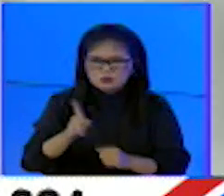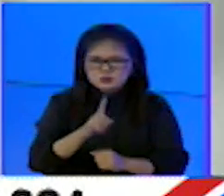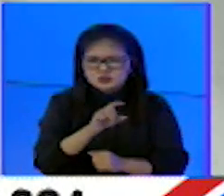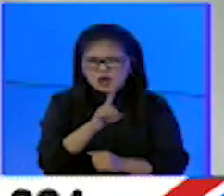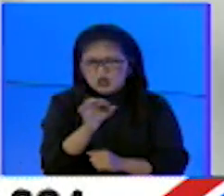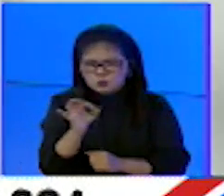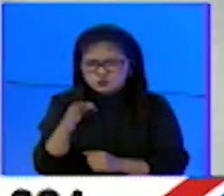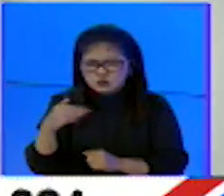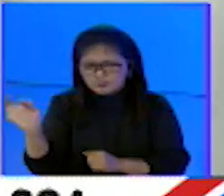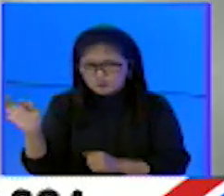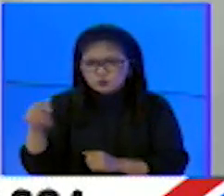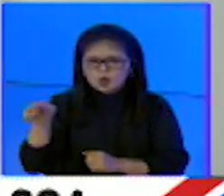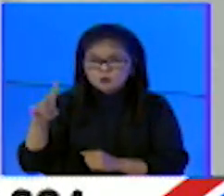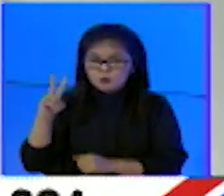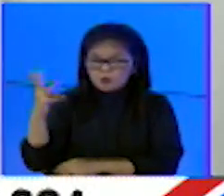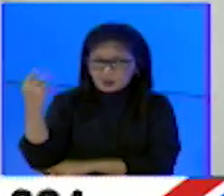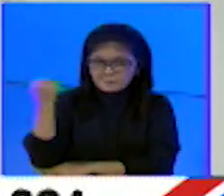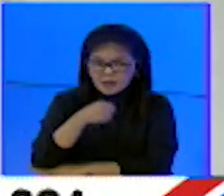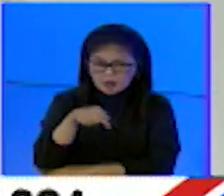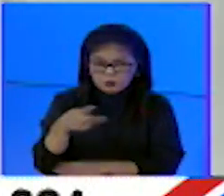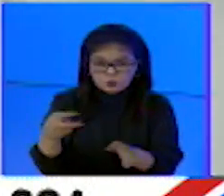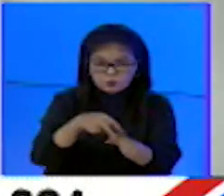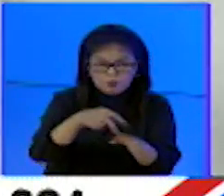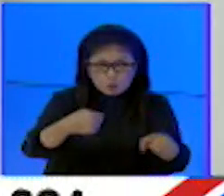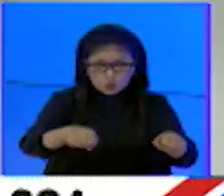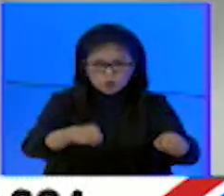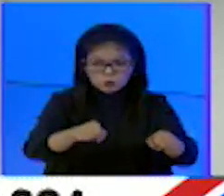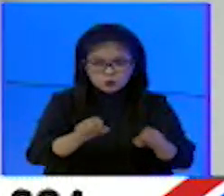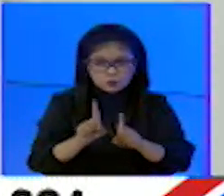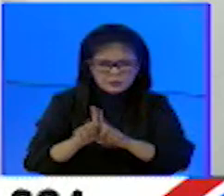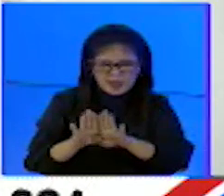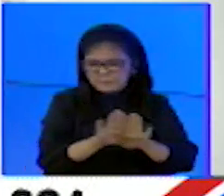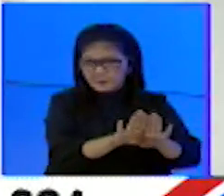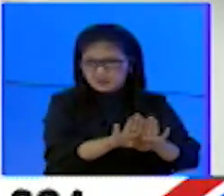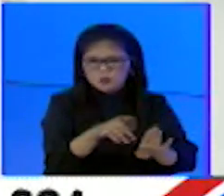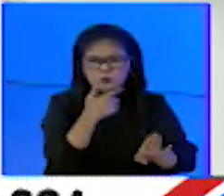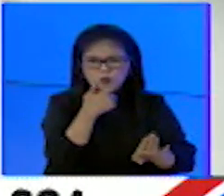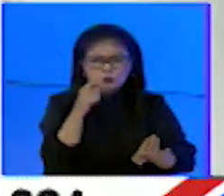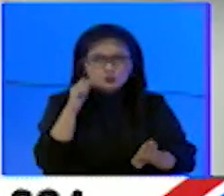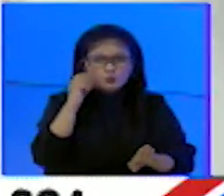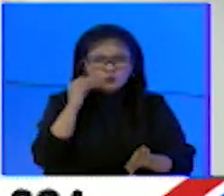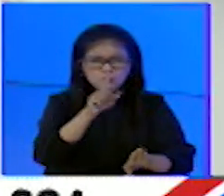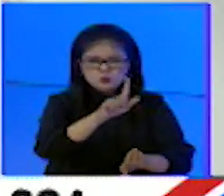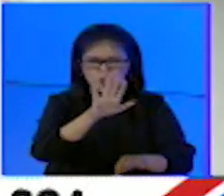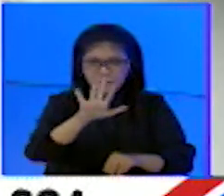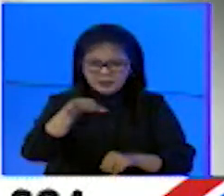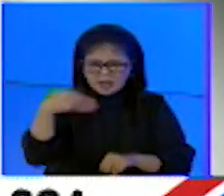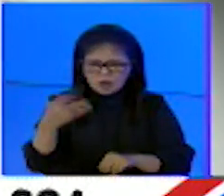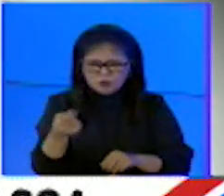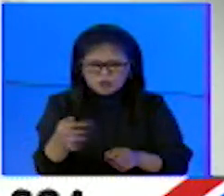pelaku bersama dua rekannya mengendarai sepeda motor, memepet kakek berusia 75 tahun yang sedang berjualan di pinggir